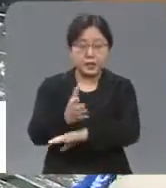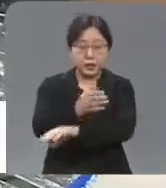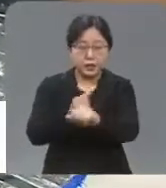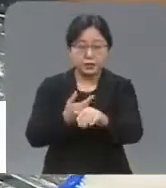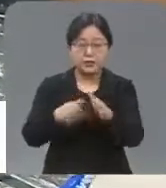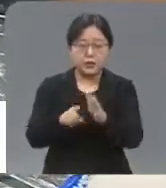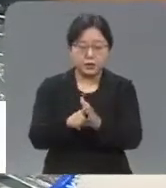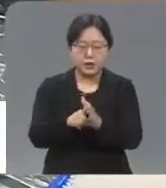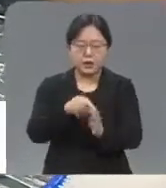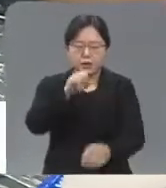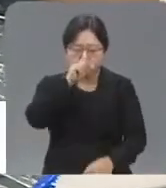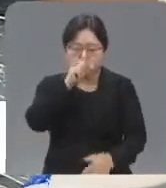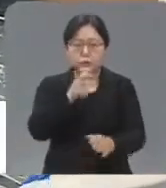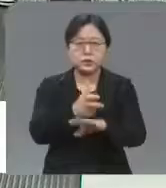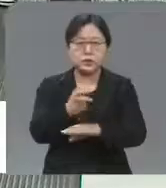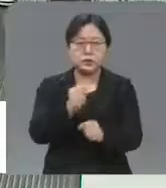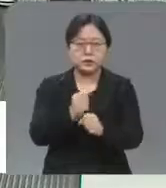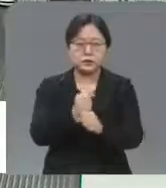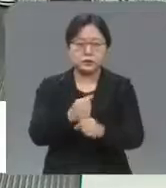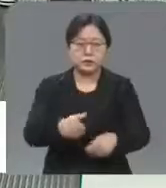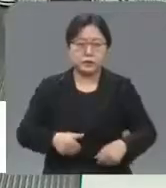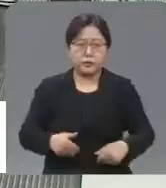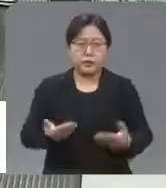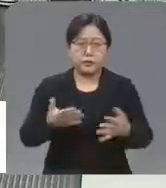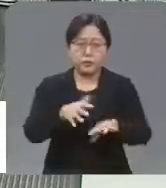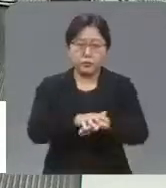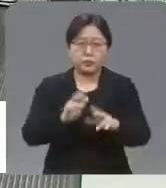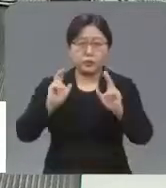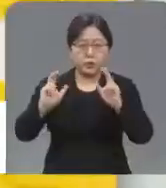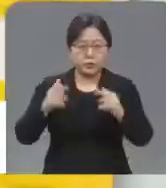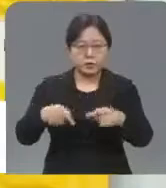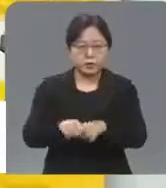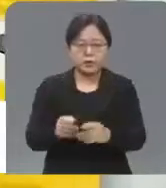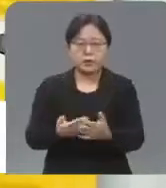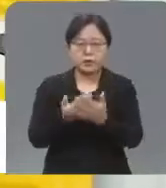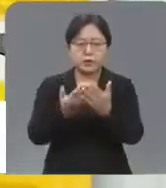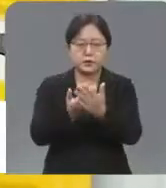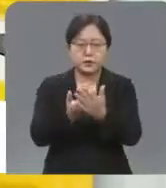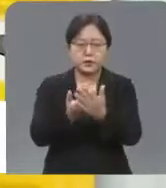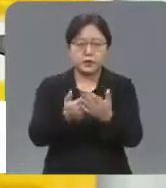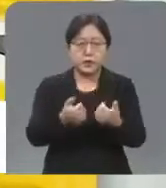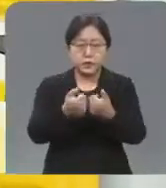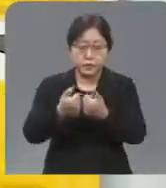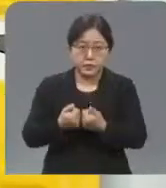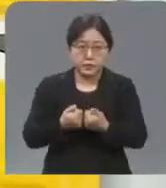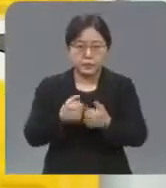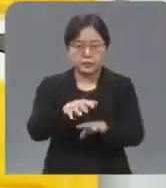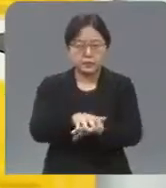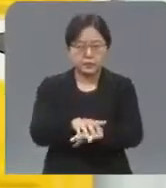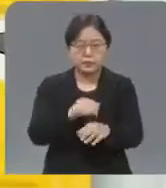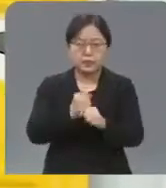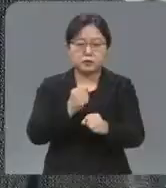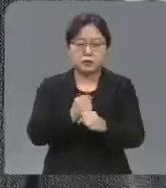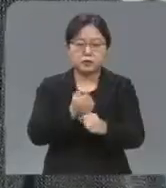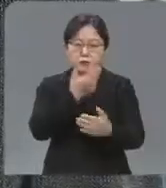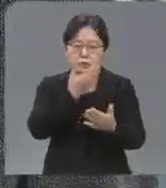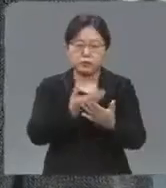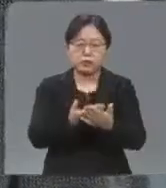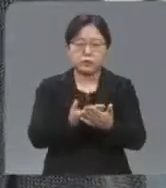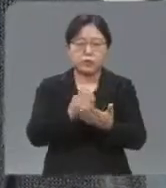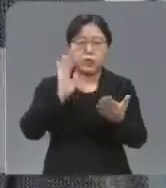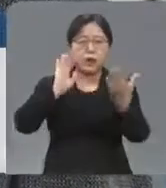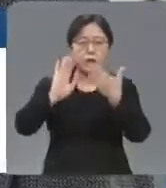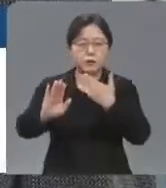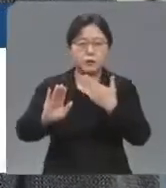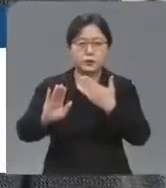높은 품질력을 확보해야 합니다. 노사 상생과 동반 성장을 위한 논의 구조 정착 역시 중요합니다.